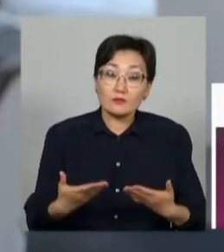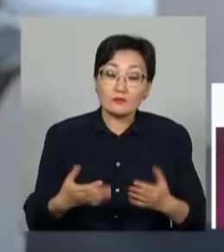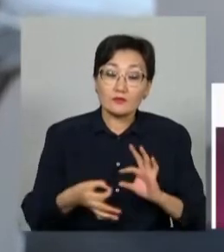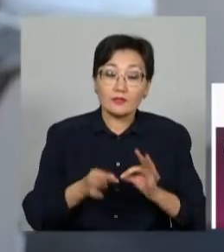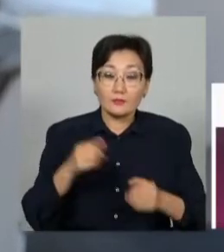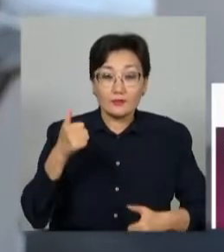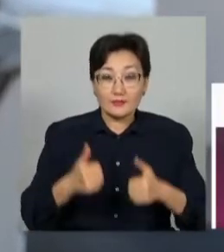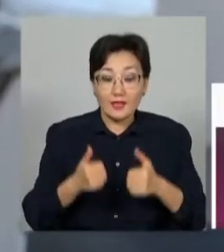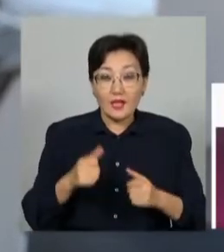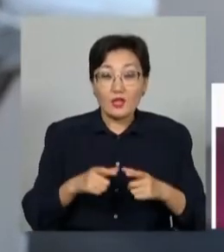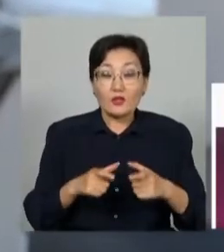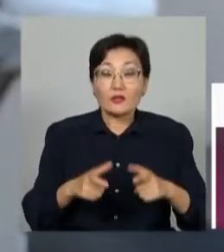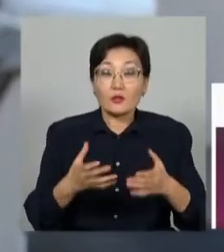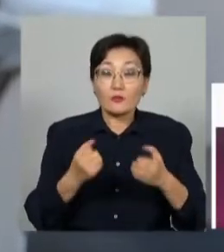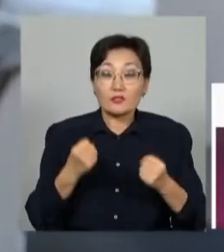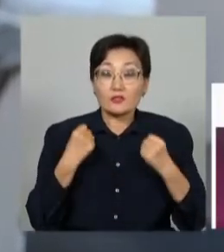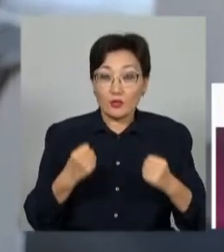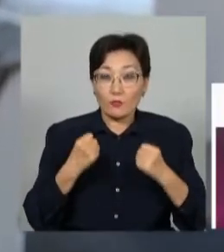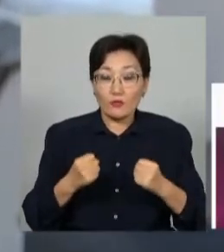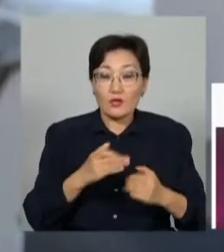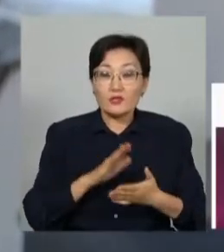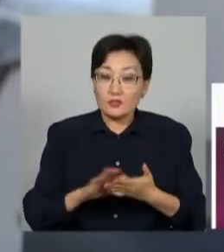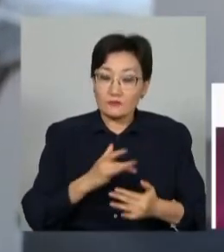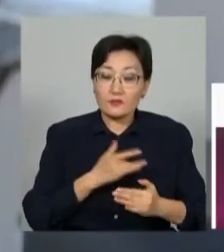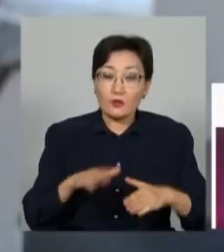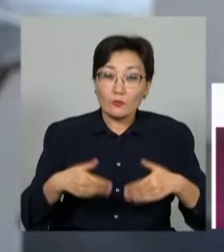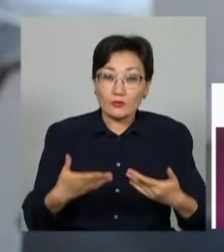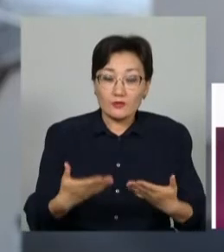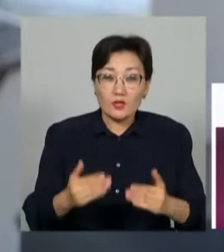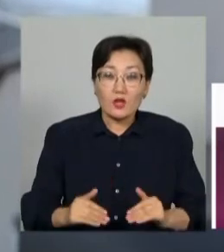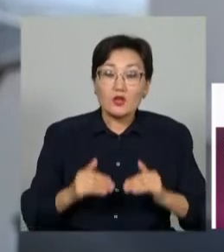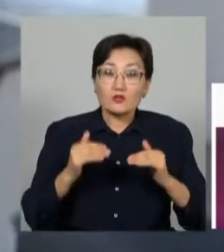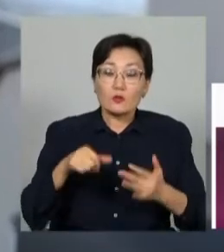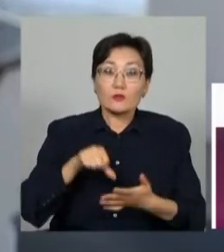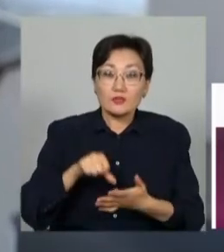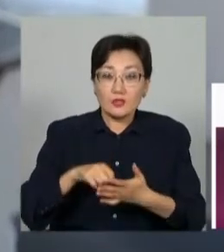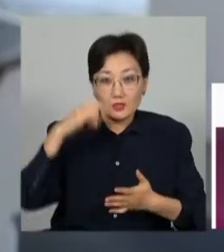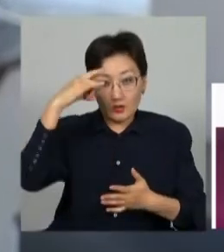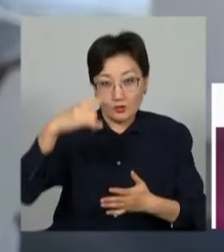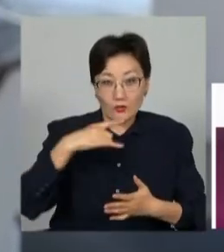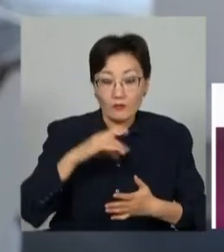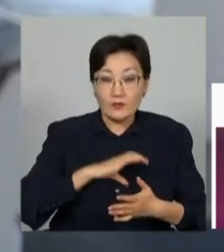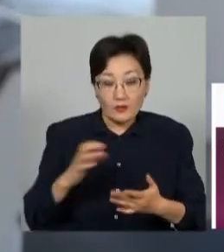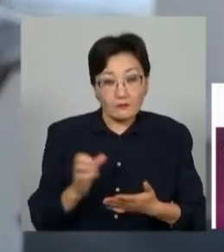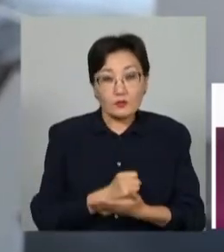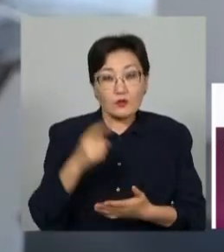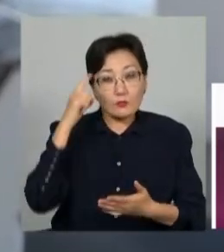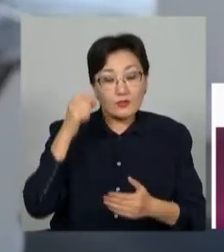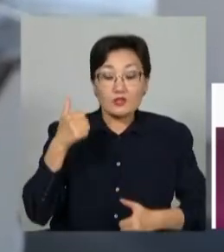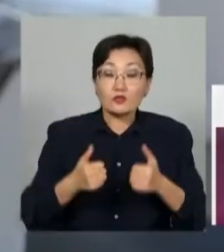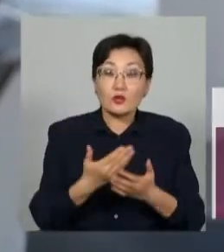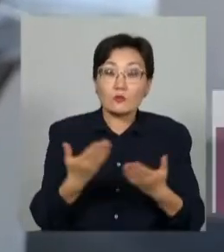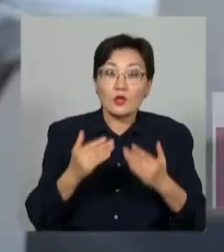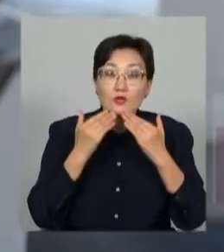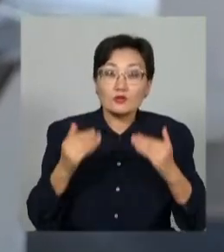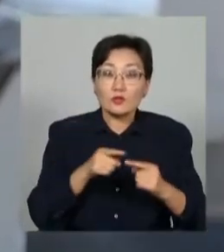Олимпиада ойындарына жолдама алған спортшыларды шын жүректен құттықтаймын. Қалайда жоғары өнер көрсетіп, елге жүлдемен оралыңыздар. Жарыс кезінде сіздерге